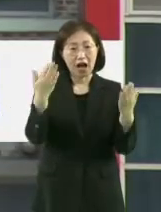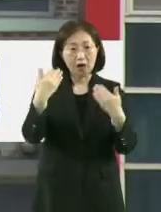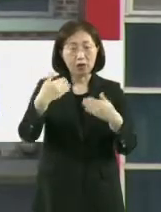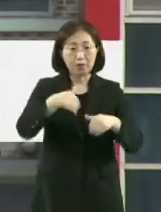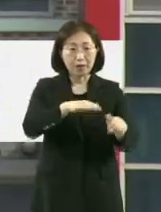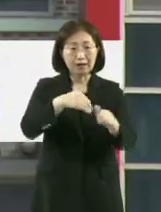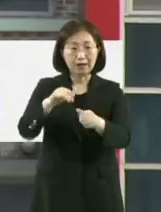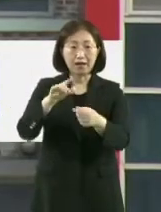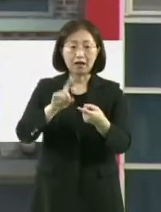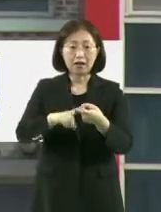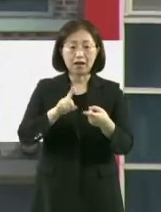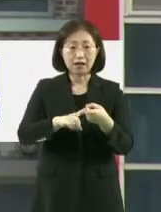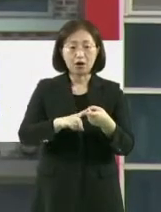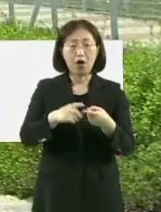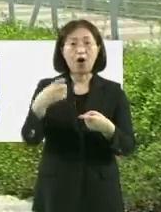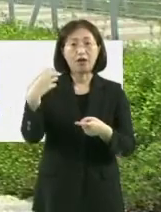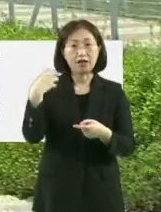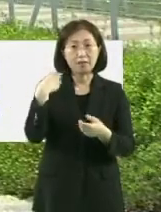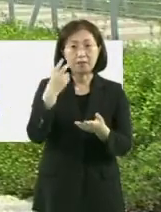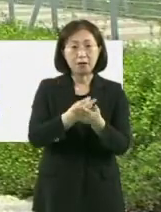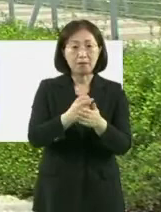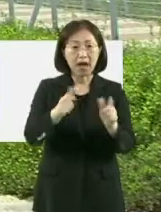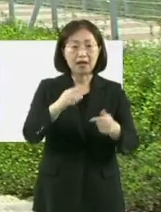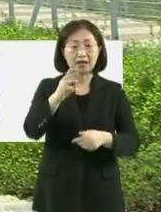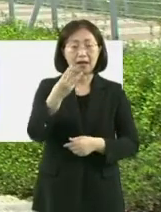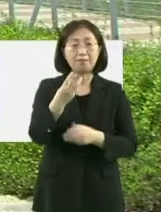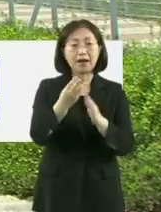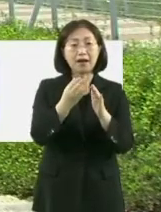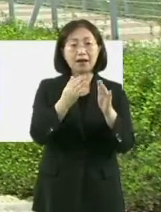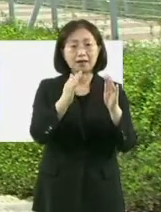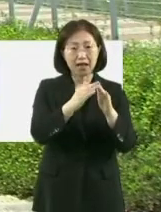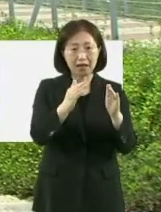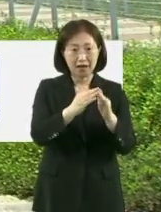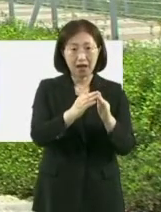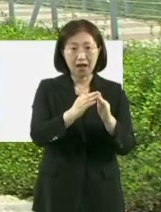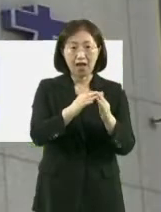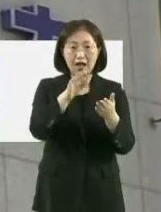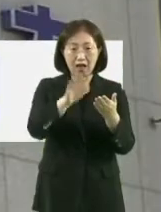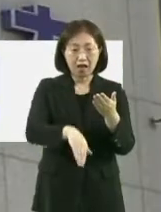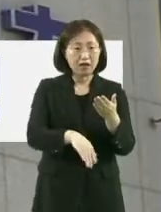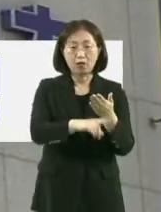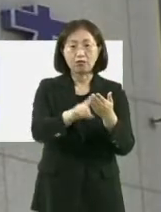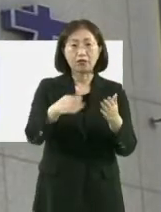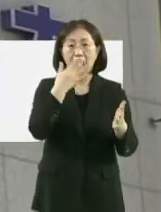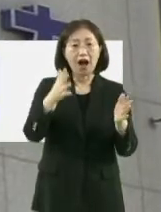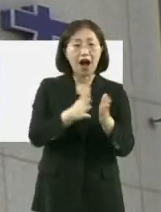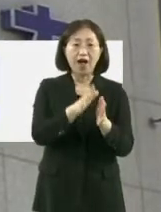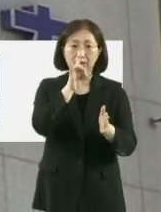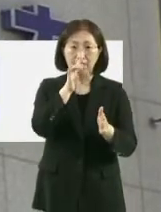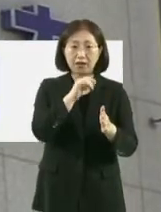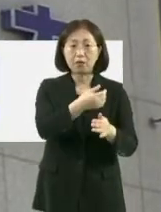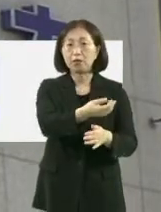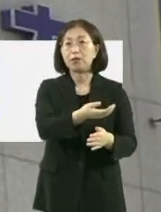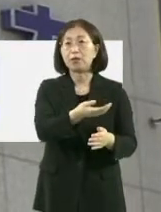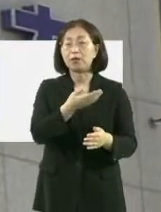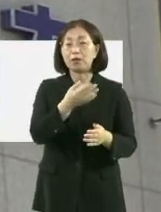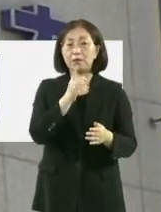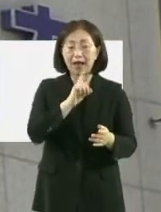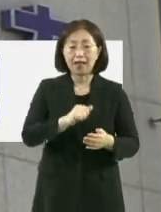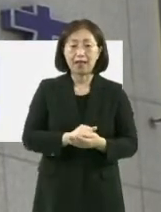대해 의무 협의 대상이 아닌 300세대 이하까지 적용해 불가 회신을 했습니다. 이에 대해